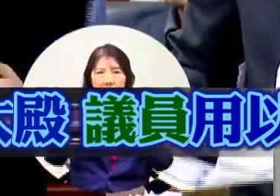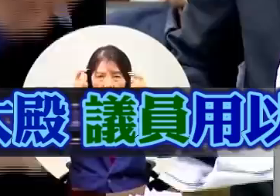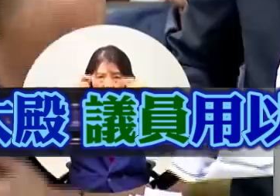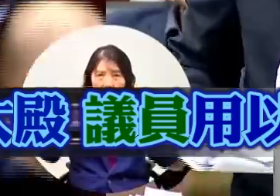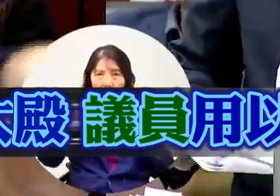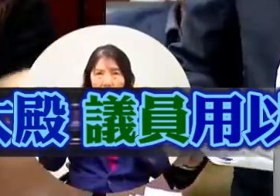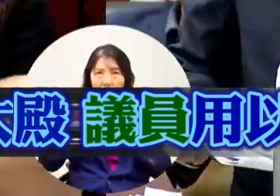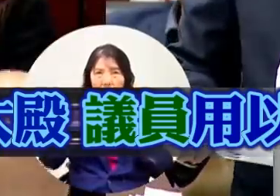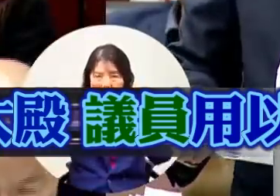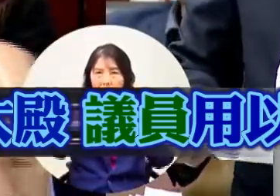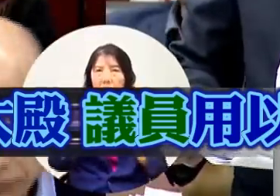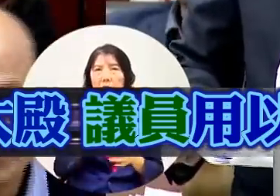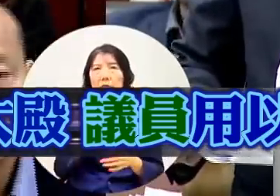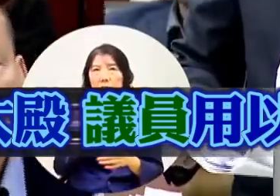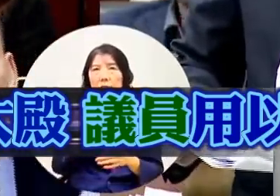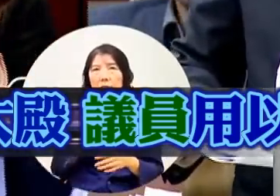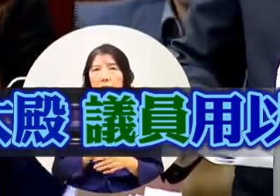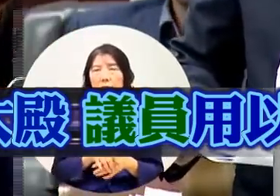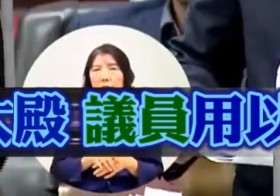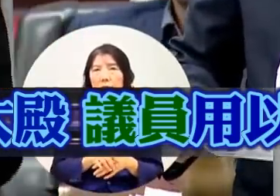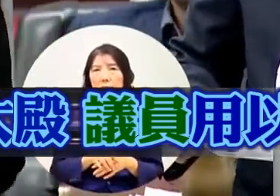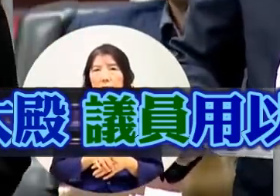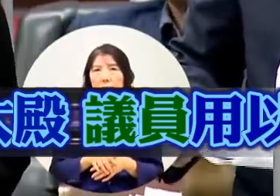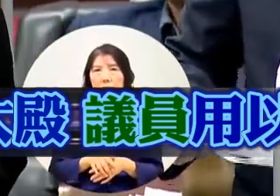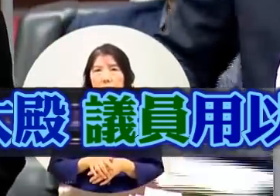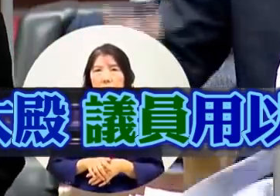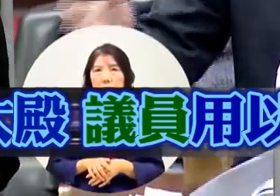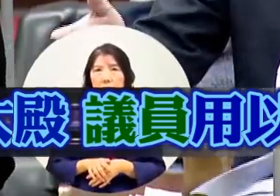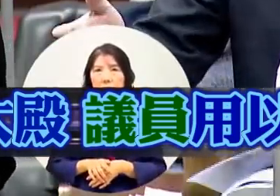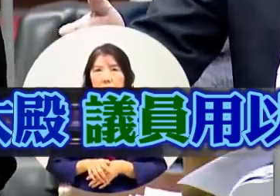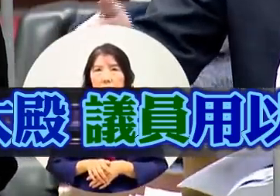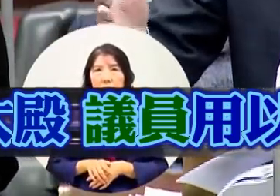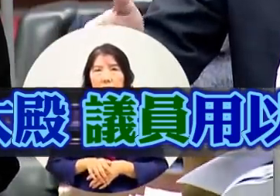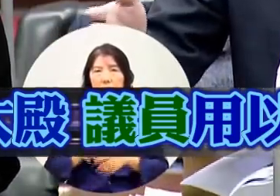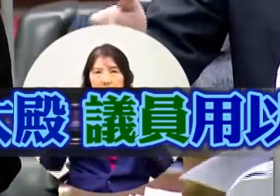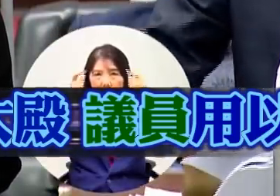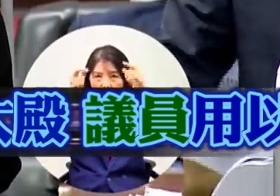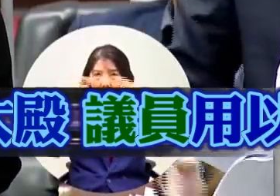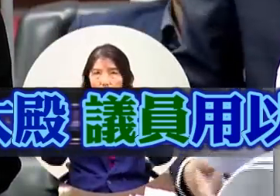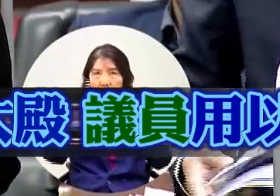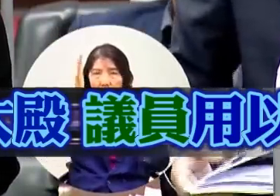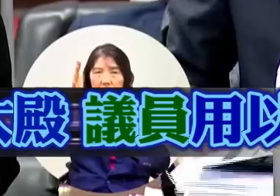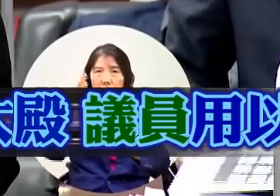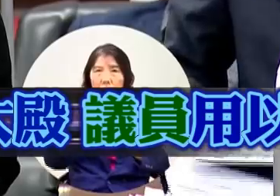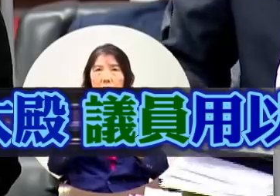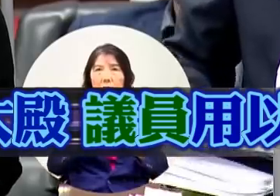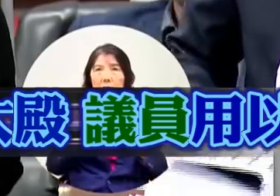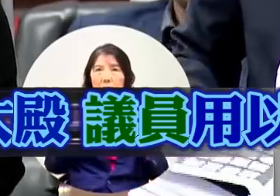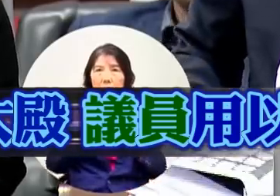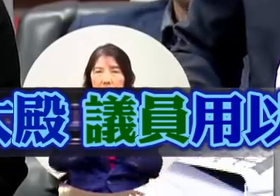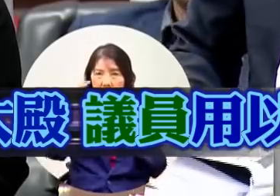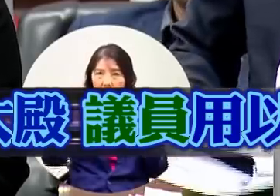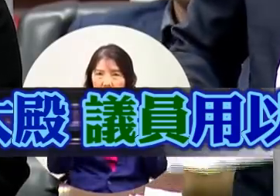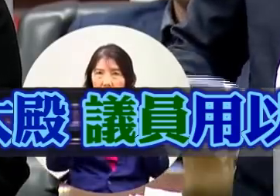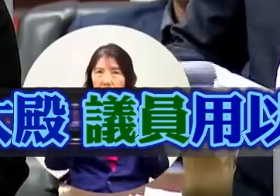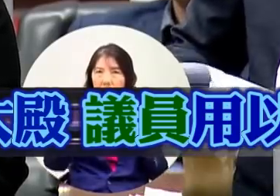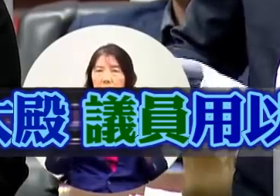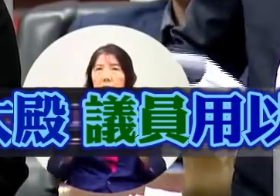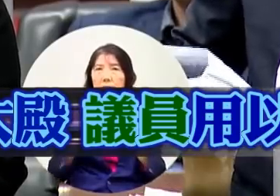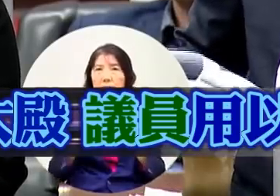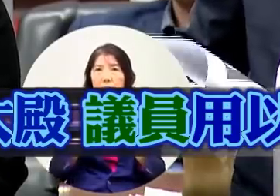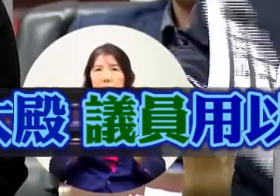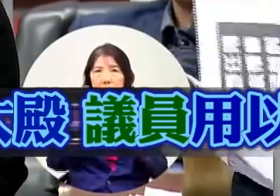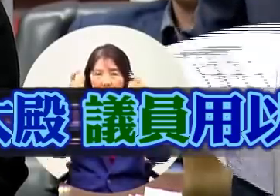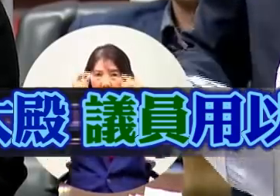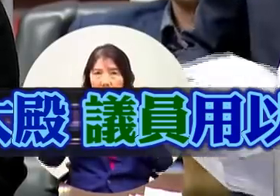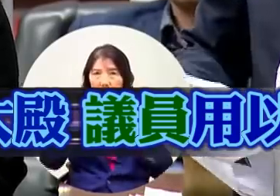有提到说各界对于风险上面的怎么因应，这是高雄市政府未来要面对的责任。好，接下来，